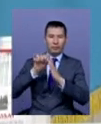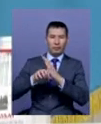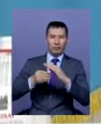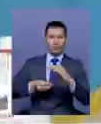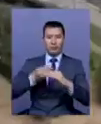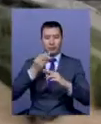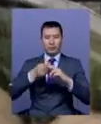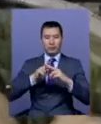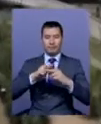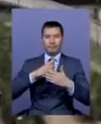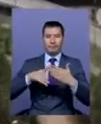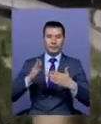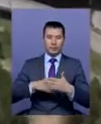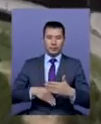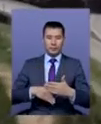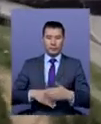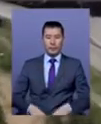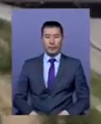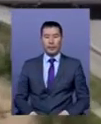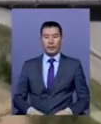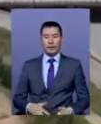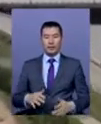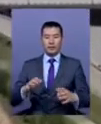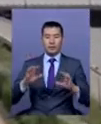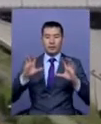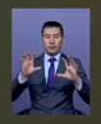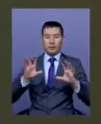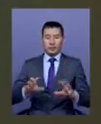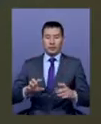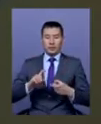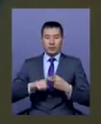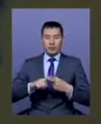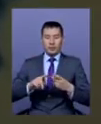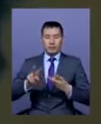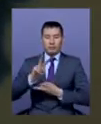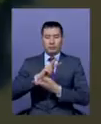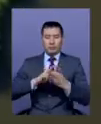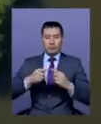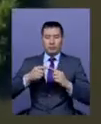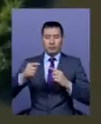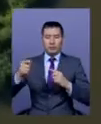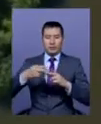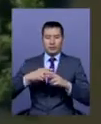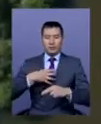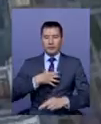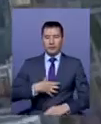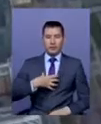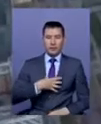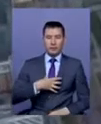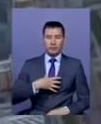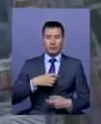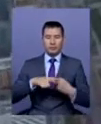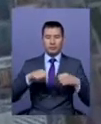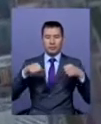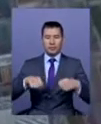алынып тасталды. Конституция егемен ел дамуының стратегиялық бағыттарын айқындайтын маңызды саяси және құқықтық